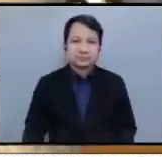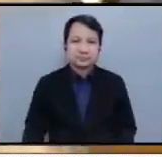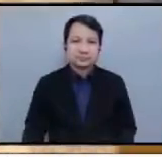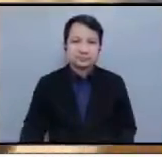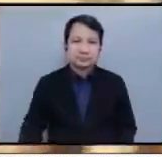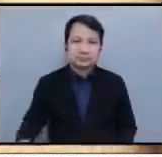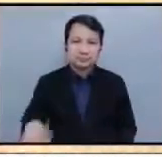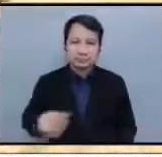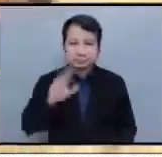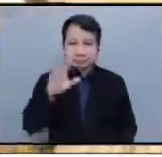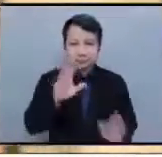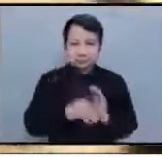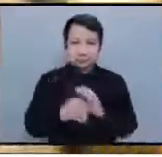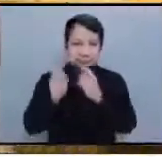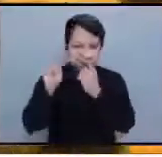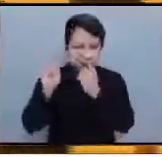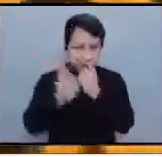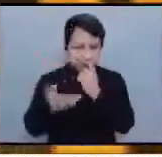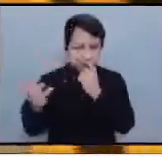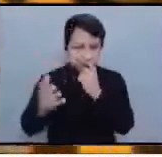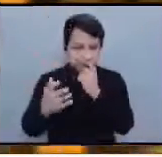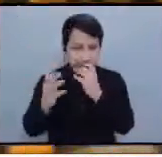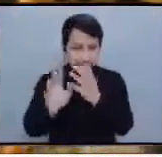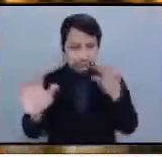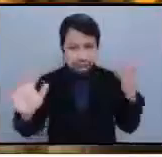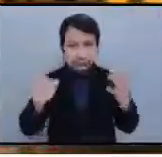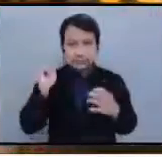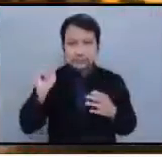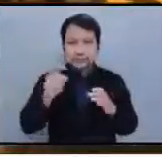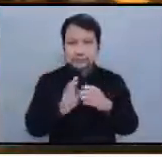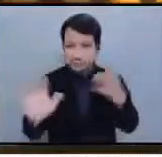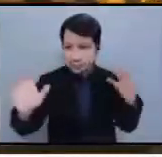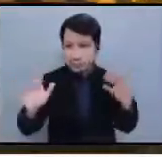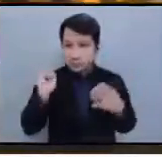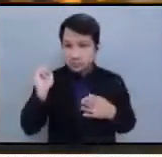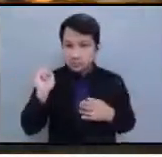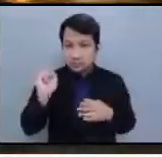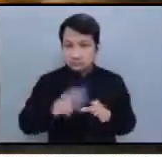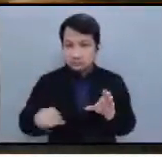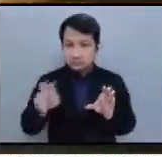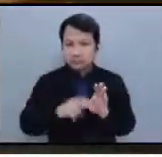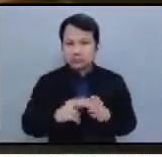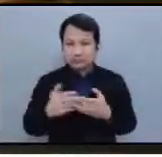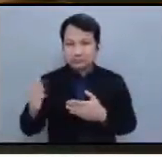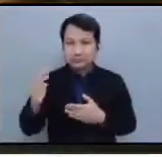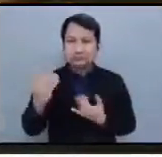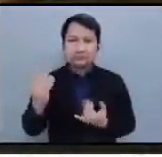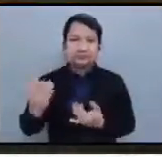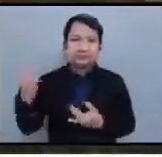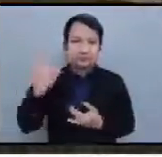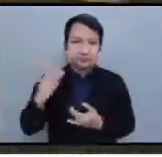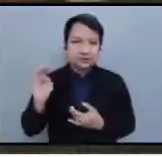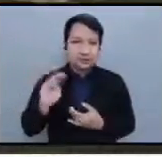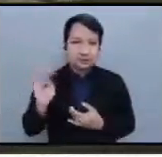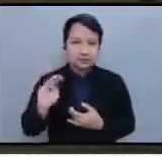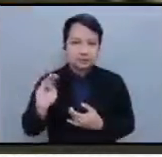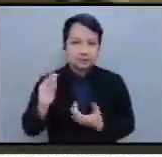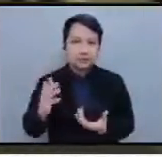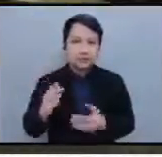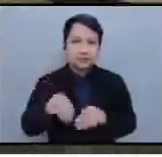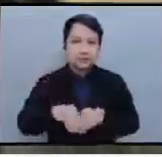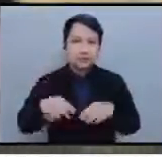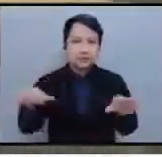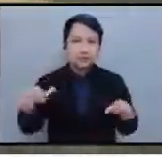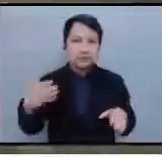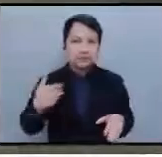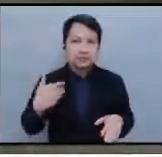5 minutes na po. 5 minutes lang. Mabilis lang. Kahit mahaba yung pila, hanggang doon, mabilis lang yung pila ngayon kumpara nga noong Lunes na halos kalat-kalat kung saan ay humingi